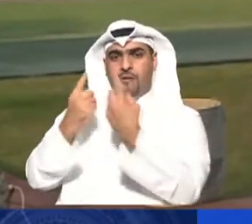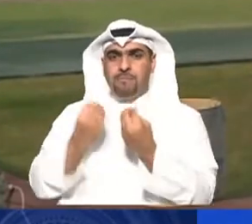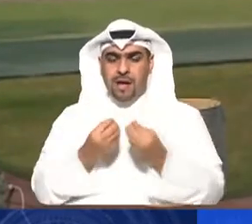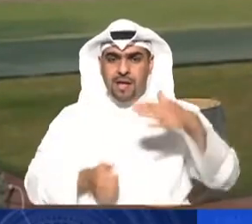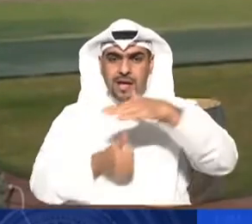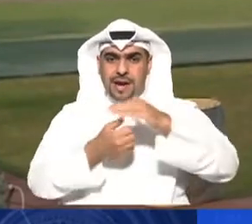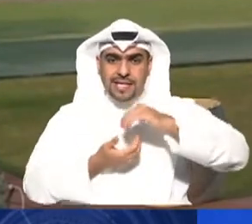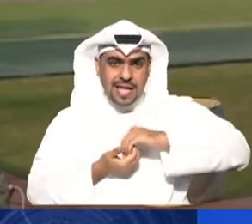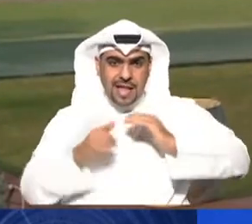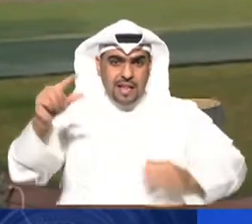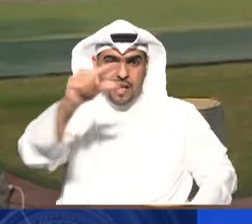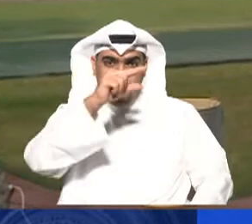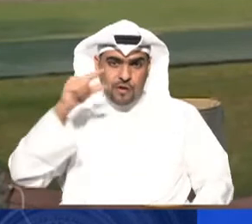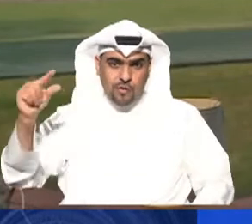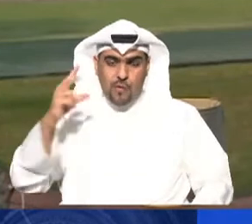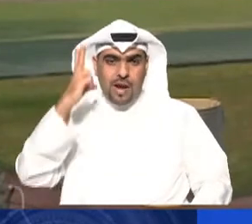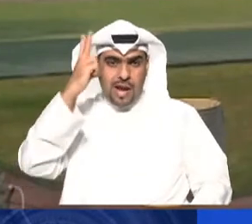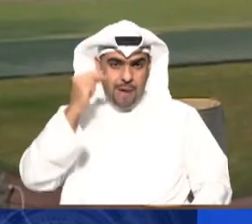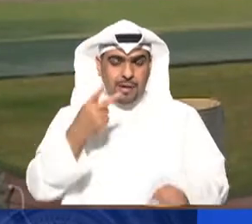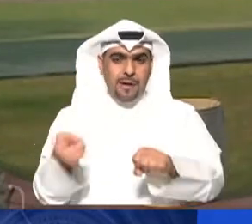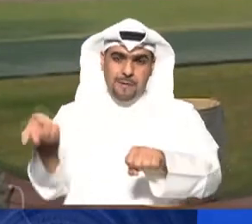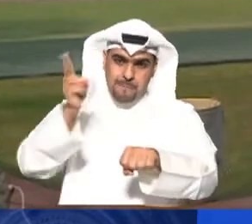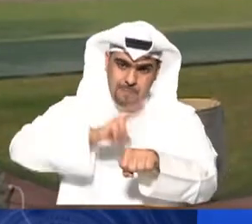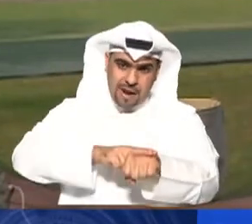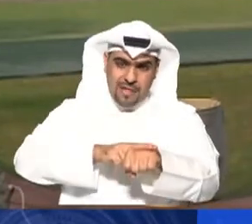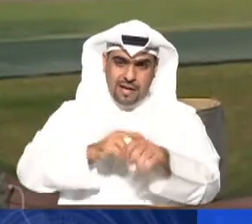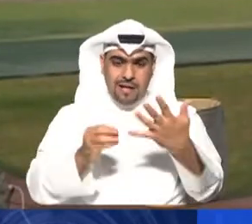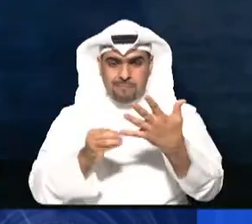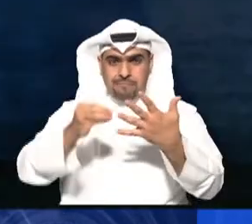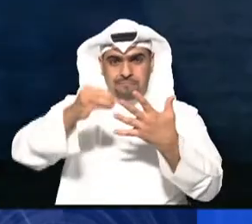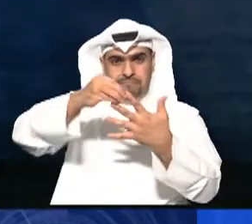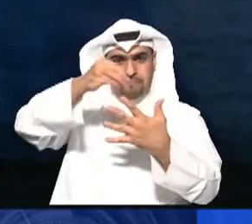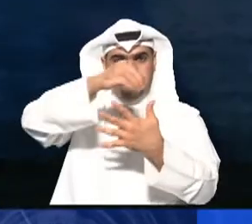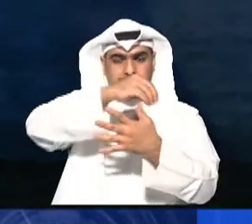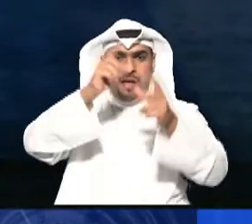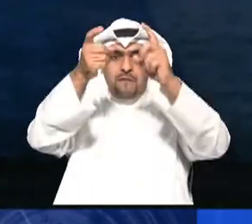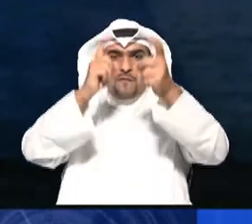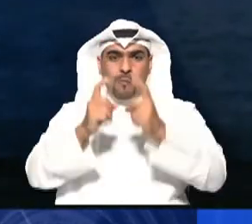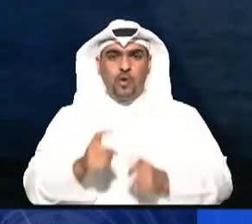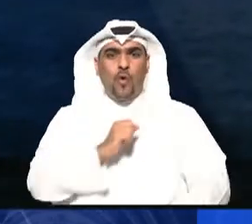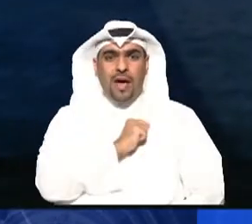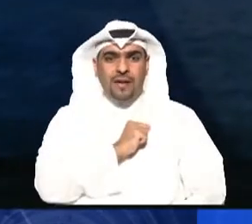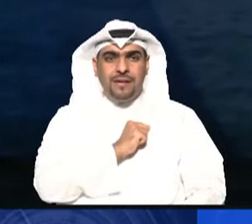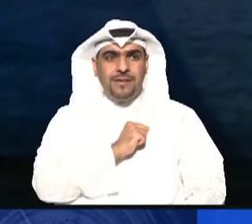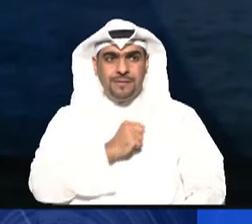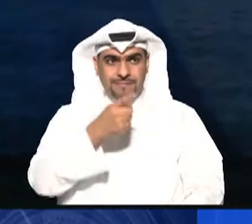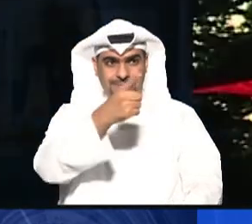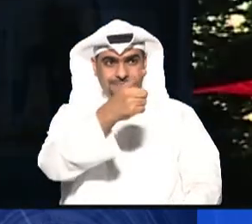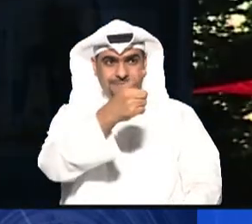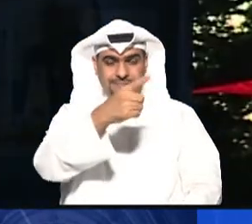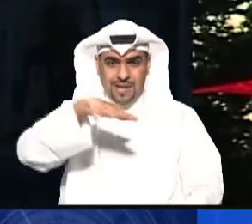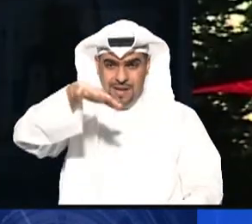دراسة نظام توزيع الكوتا بما يحقق العدالة لكل القارات. وتحتفظ الكويت قبل هذه